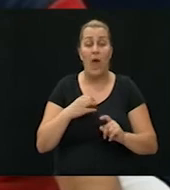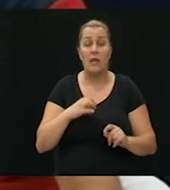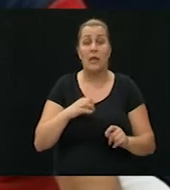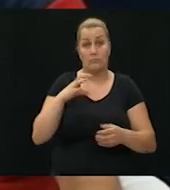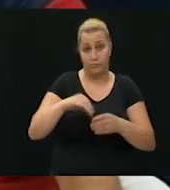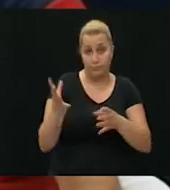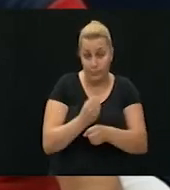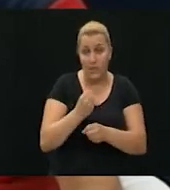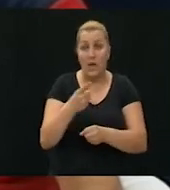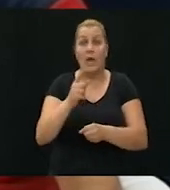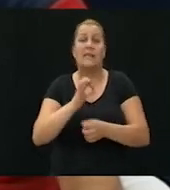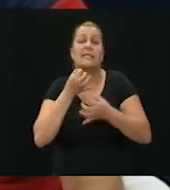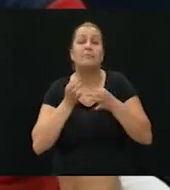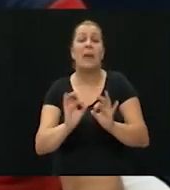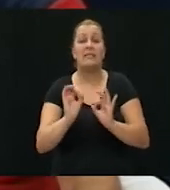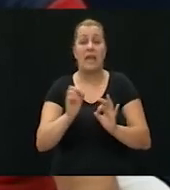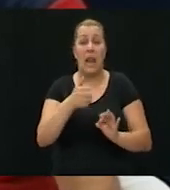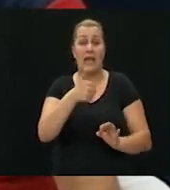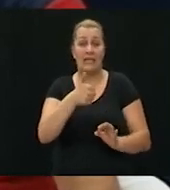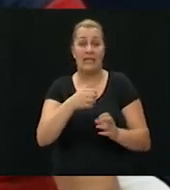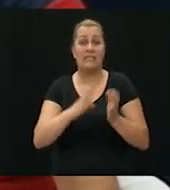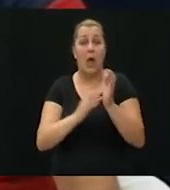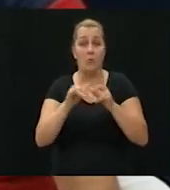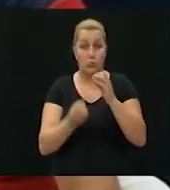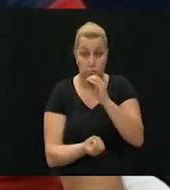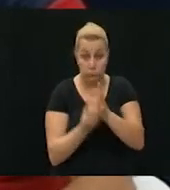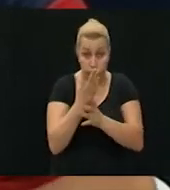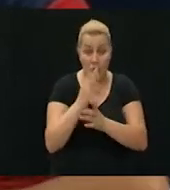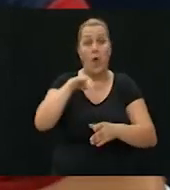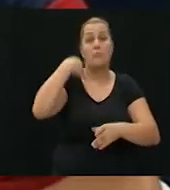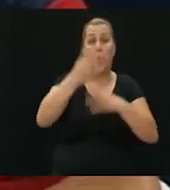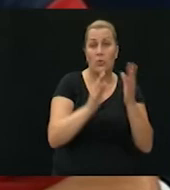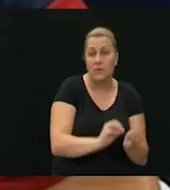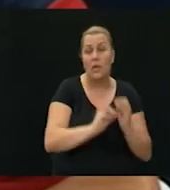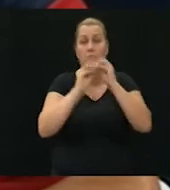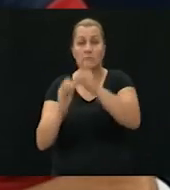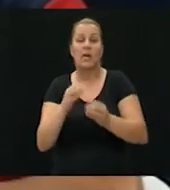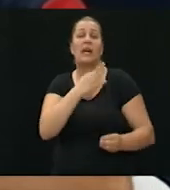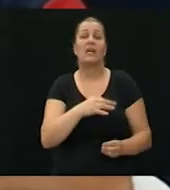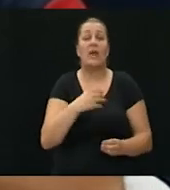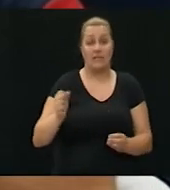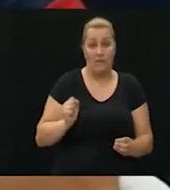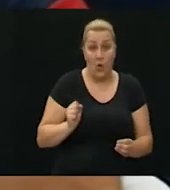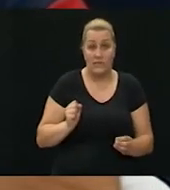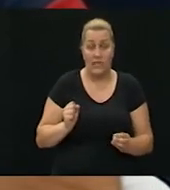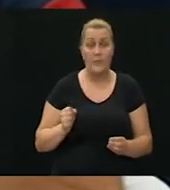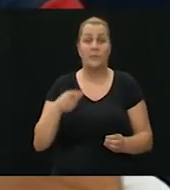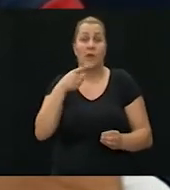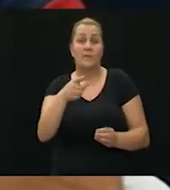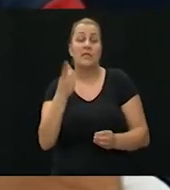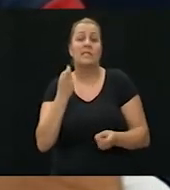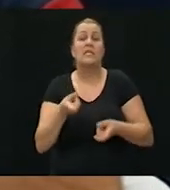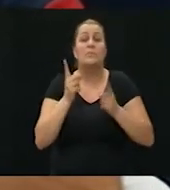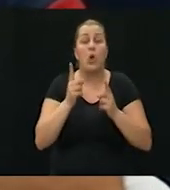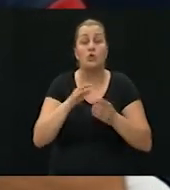Republike Hrvatske. U početku specijalne jedinice MUP-a poslije, a zatim se to sve prešlo u Hrvatsku vojsku. Gospodo, domoljubi stanovnika Imotskog